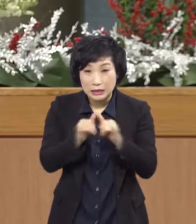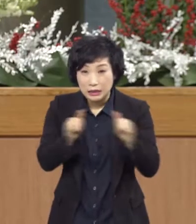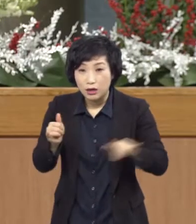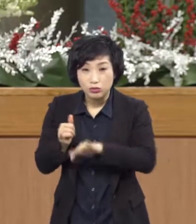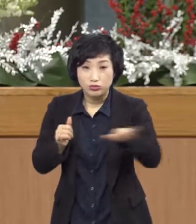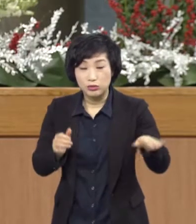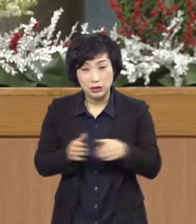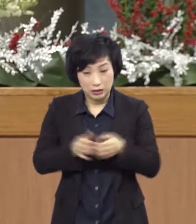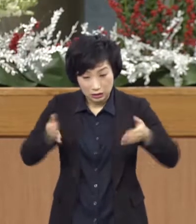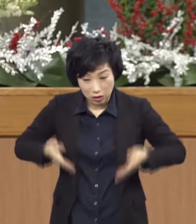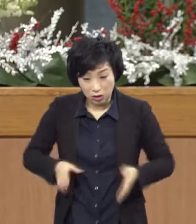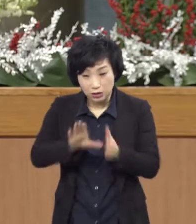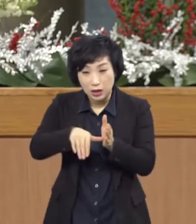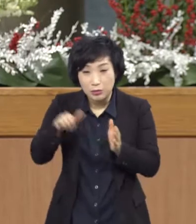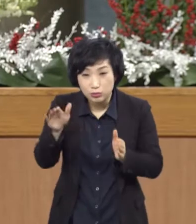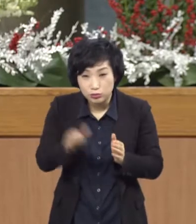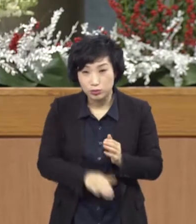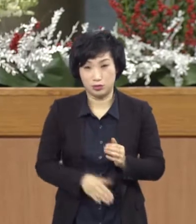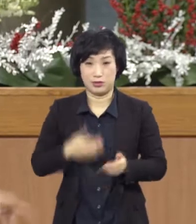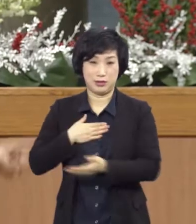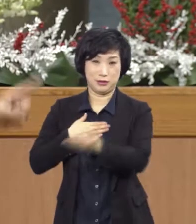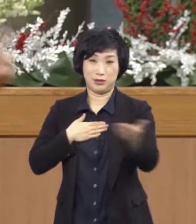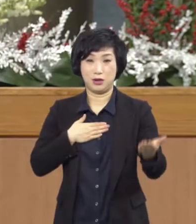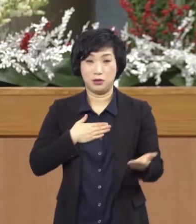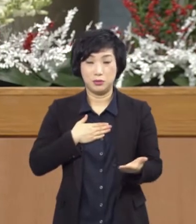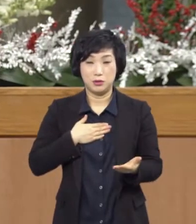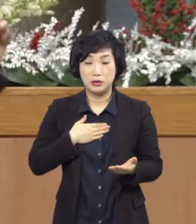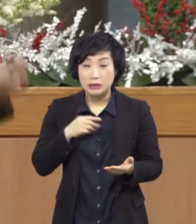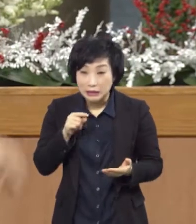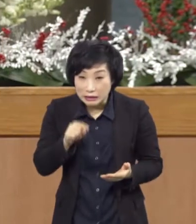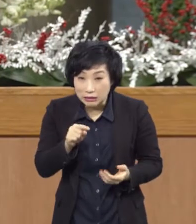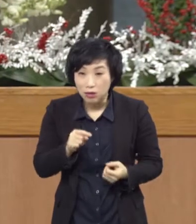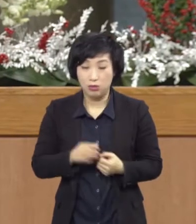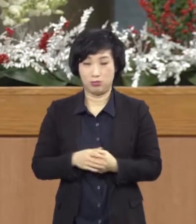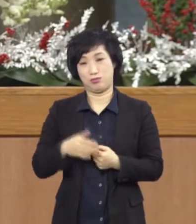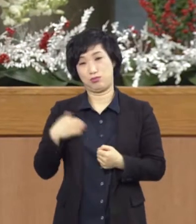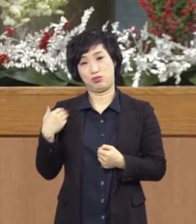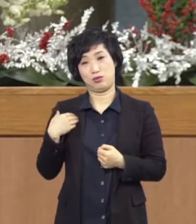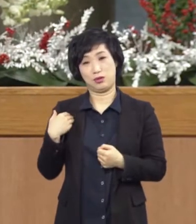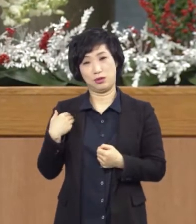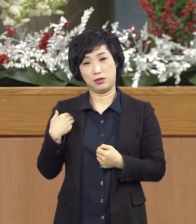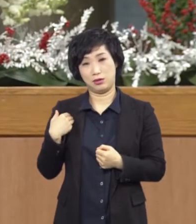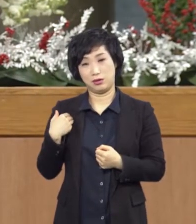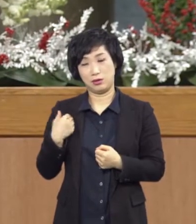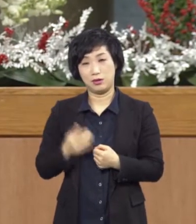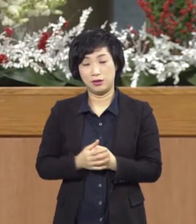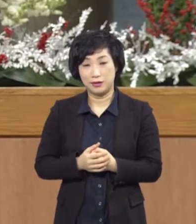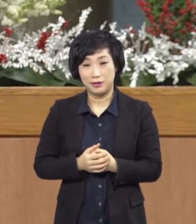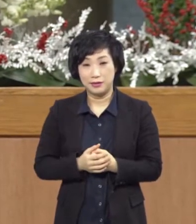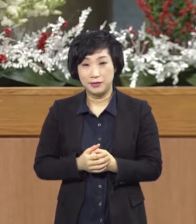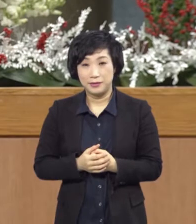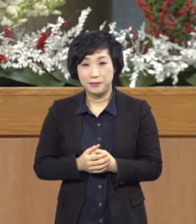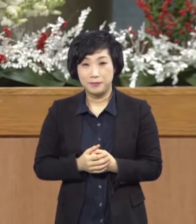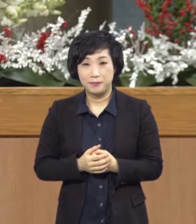땅에 태어나면서부터 이런 사실을 몰라요.